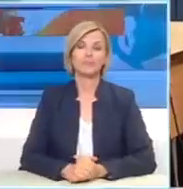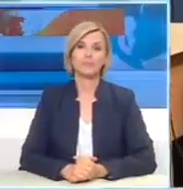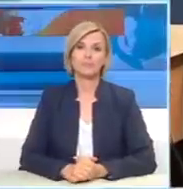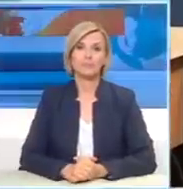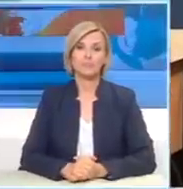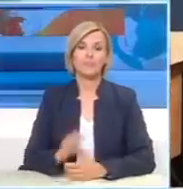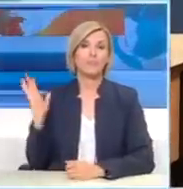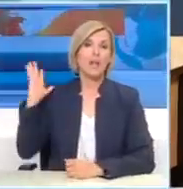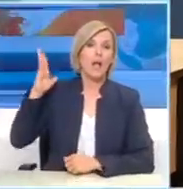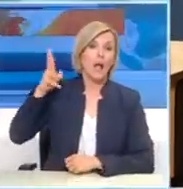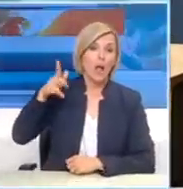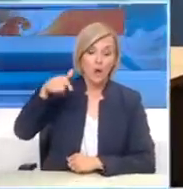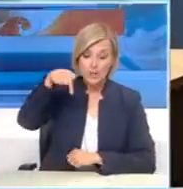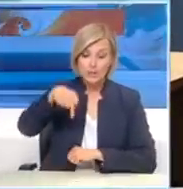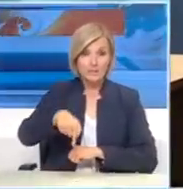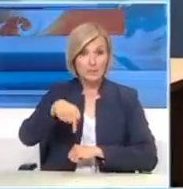Έως σήμερα